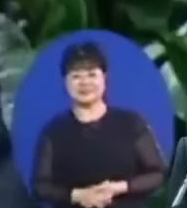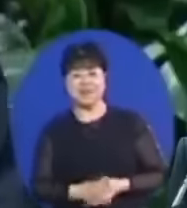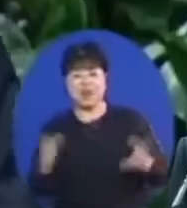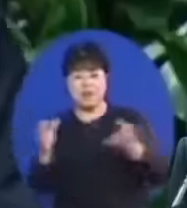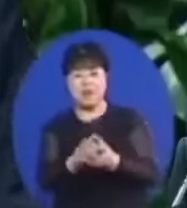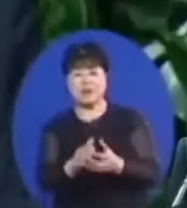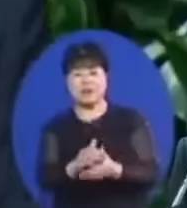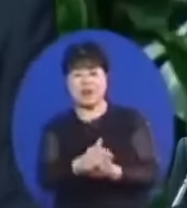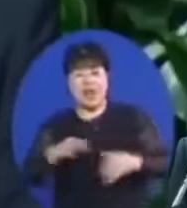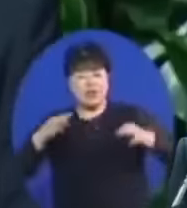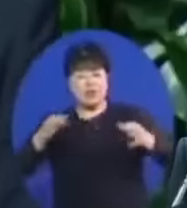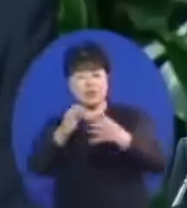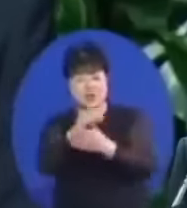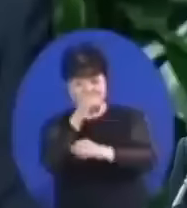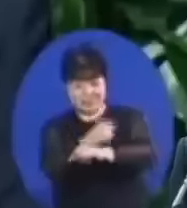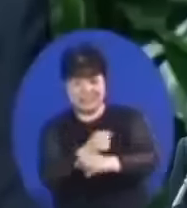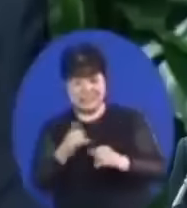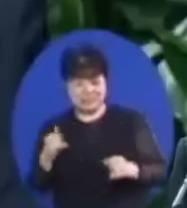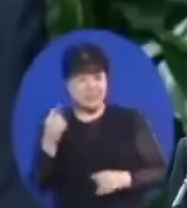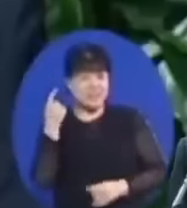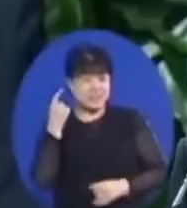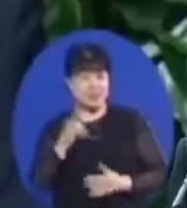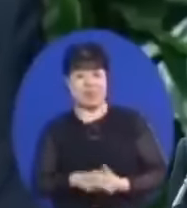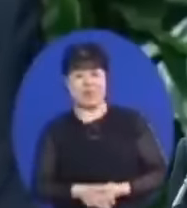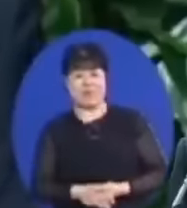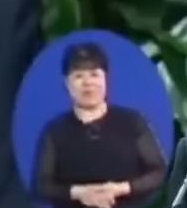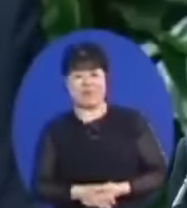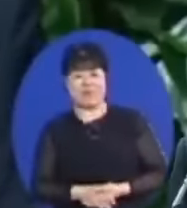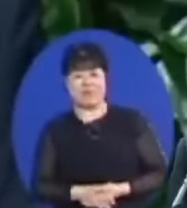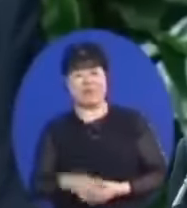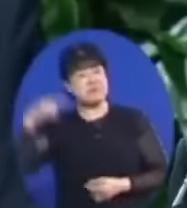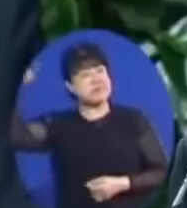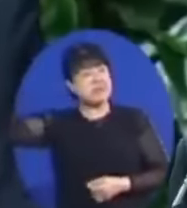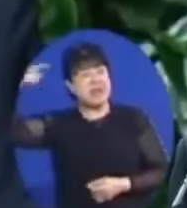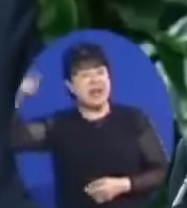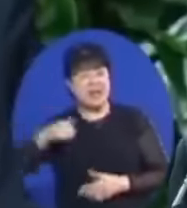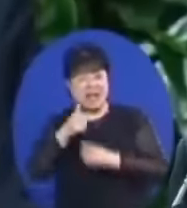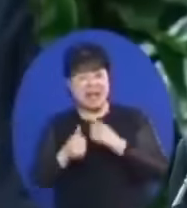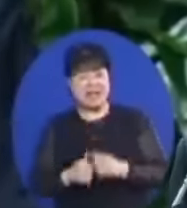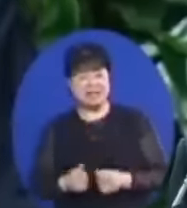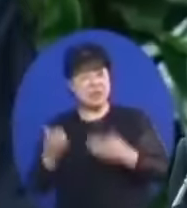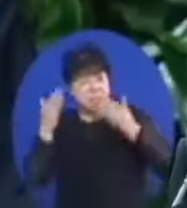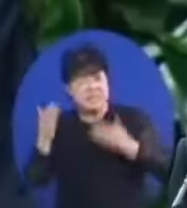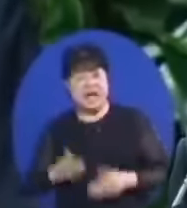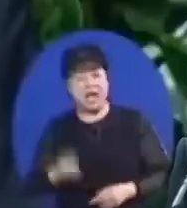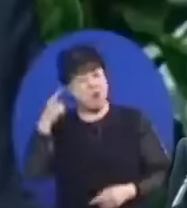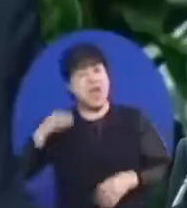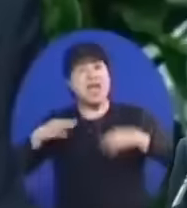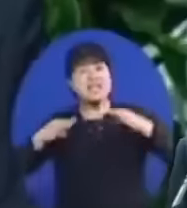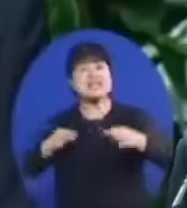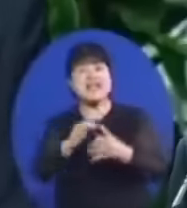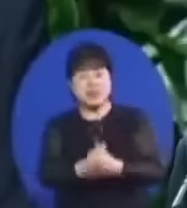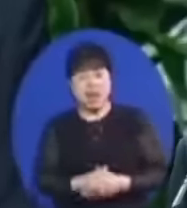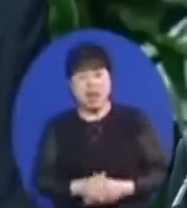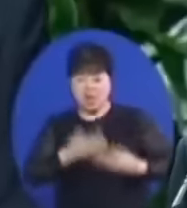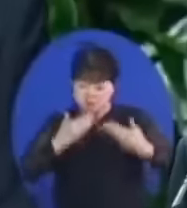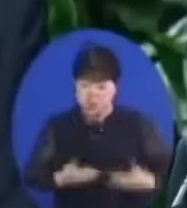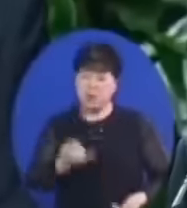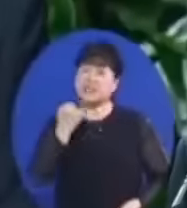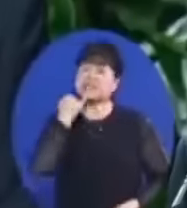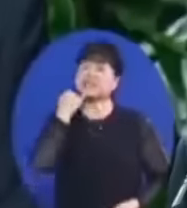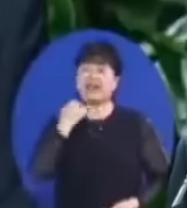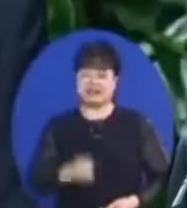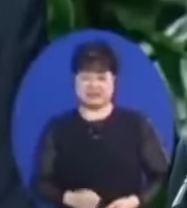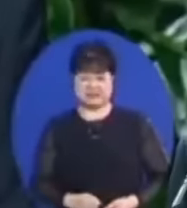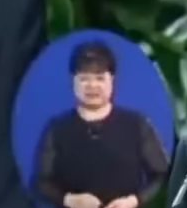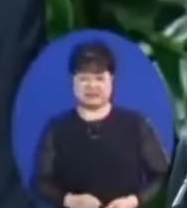때마다 통성 기도를 하기 때문에 사람들이 우리를 보고 미쳤다, 하나님이 귀가 먹었느냐, 조용히 기도하고 묵상해도